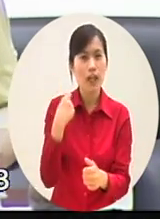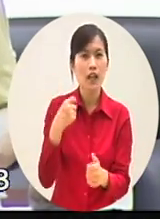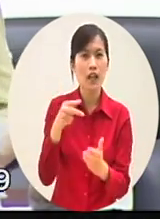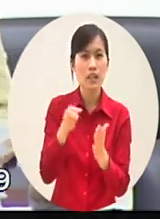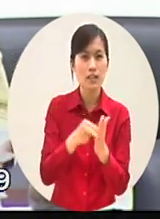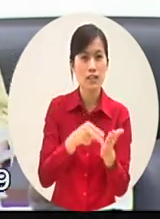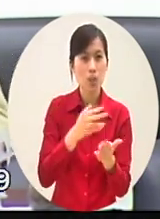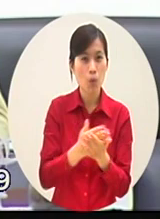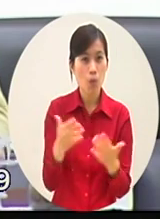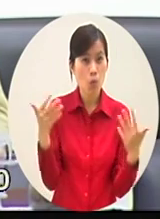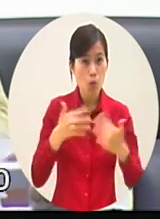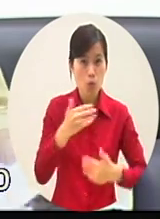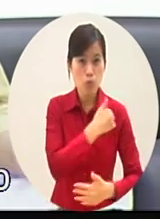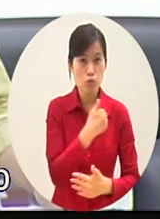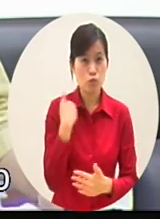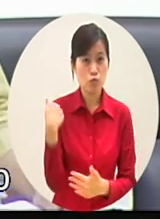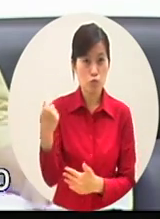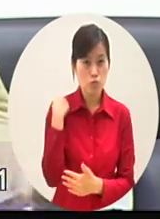局长。